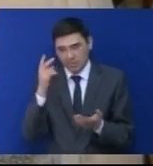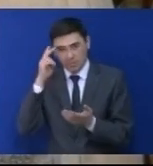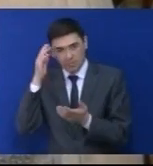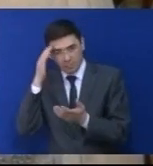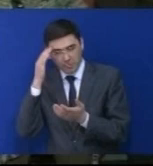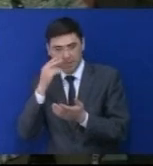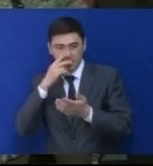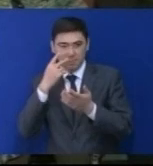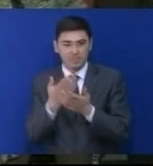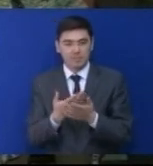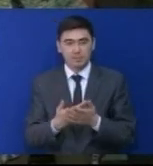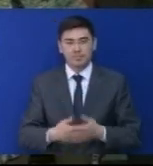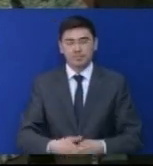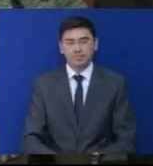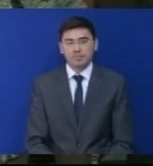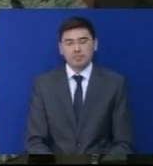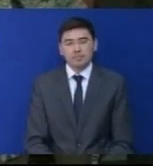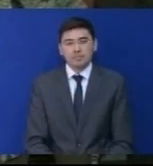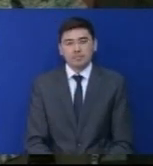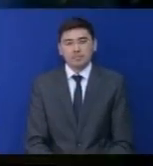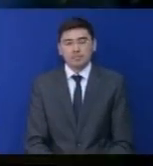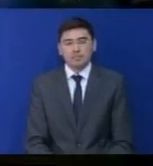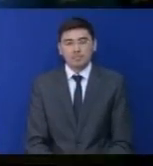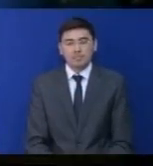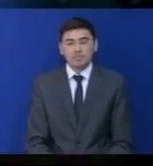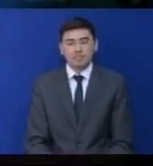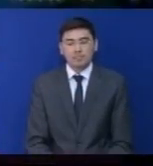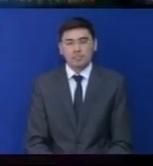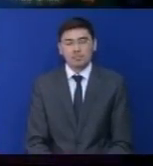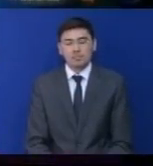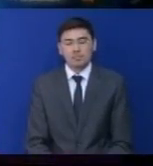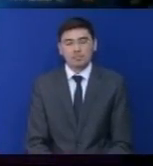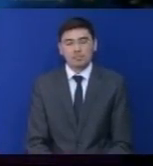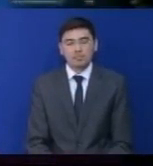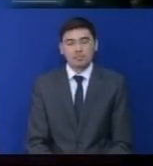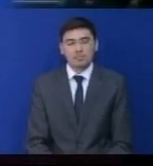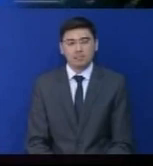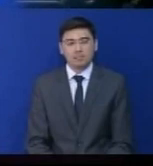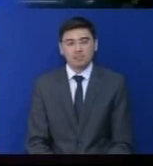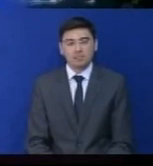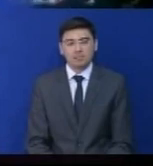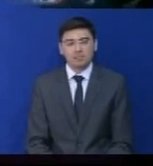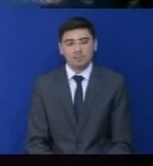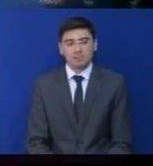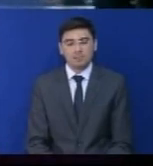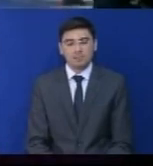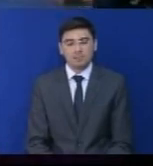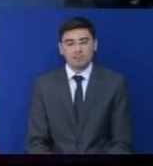көрсетпек ойда. Сезініп тұрып жаныңнан сәуле, ұмыттым